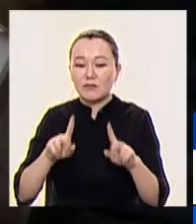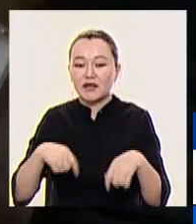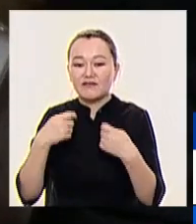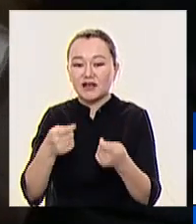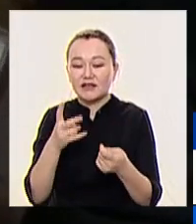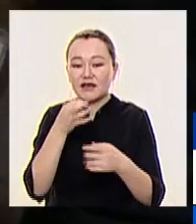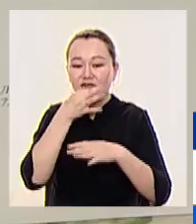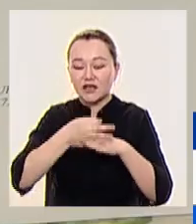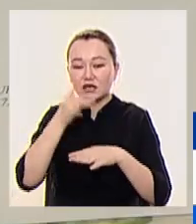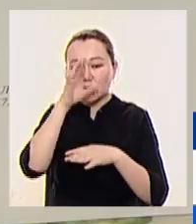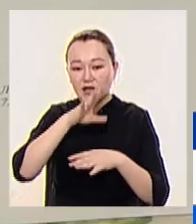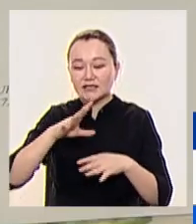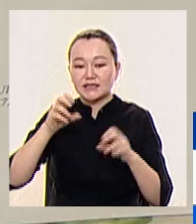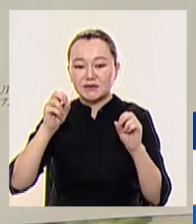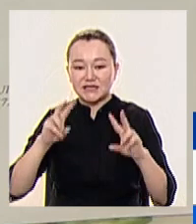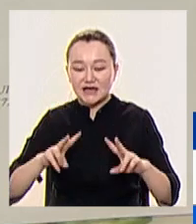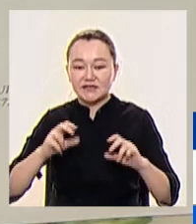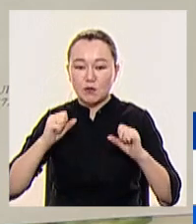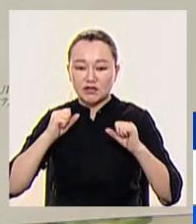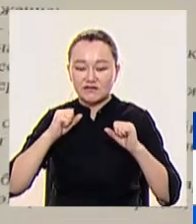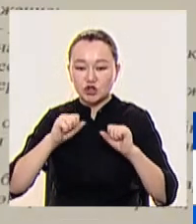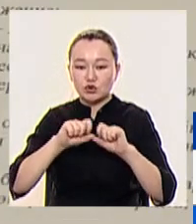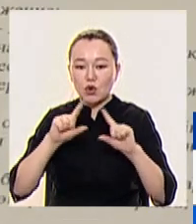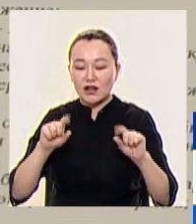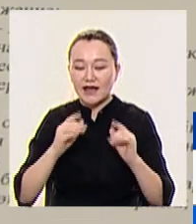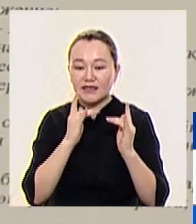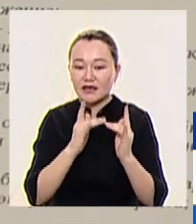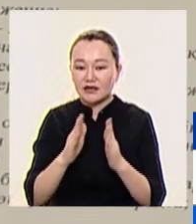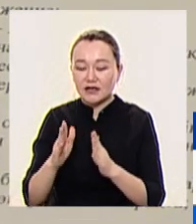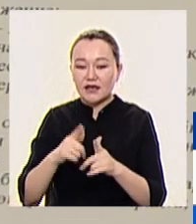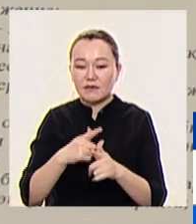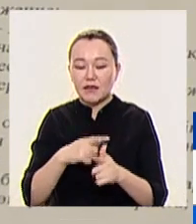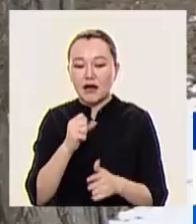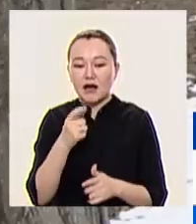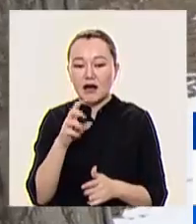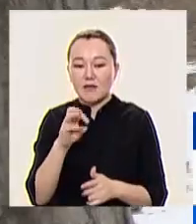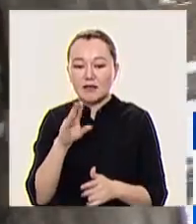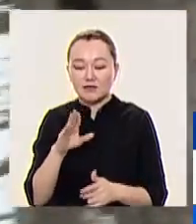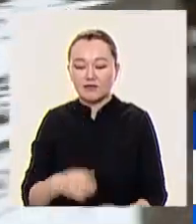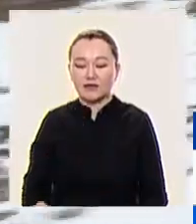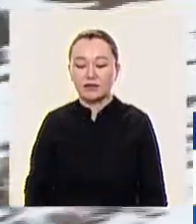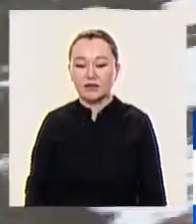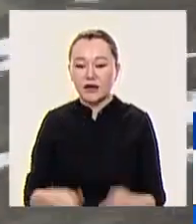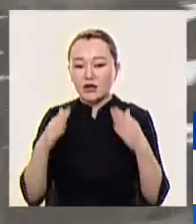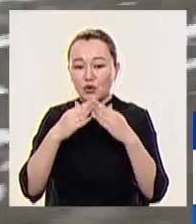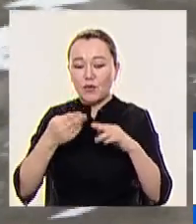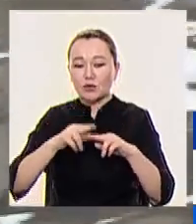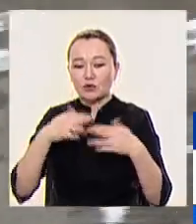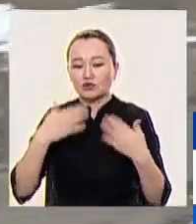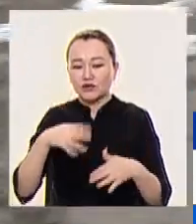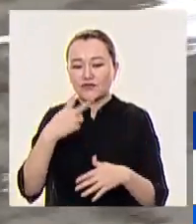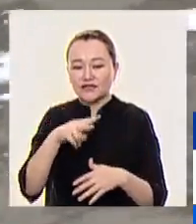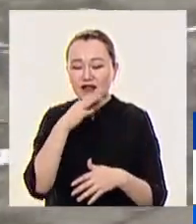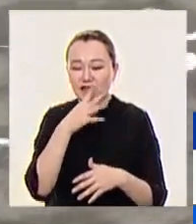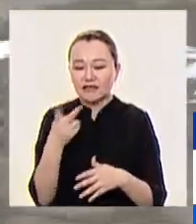на баланс республиканской специализированной спортивной школе-интернат имени Ахметова. Дом, в котором уже 20 лет